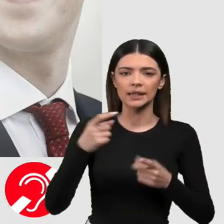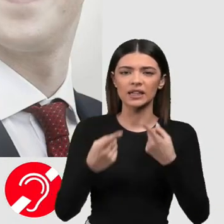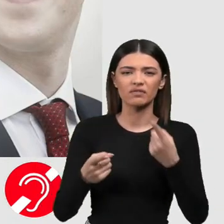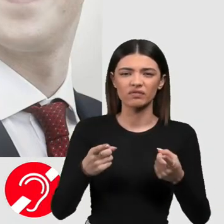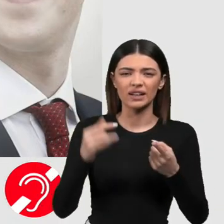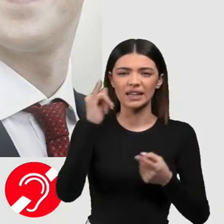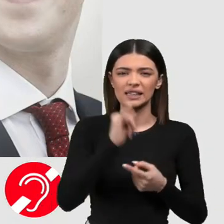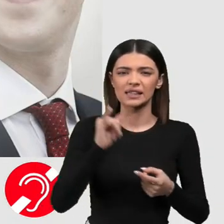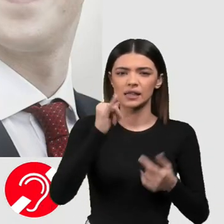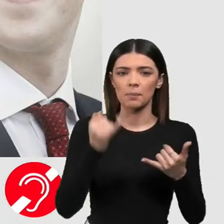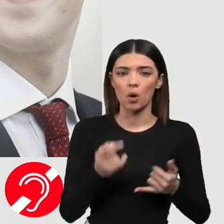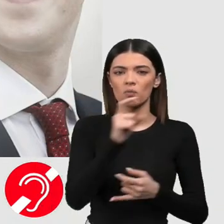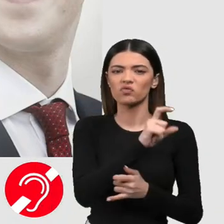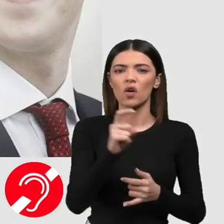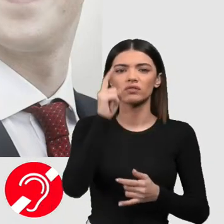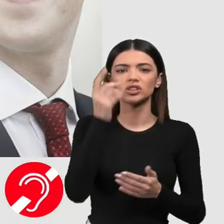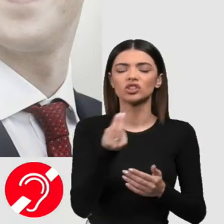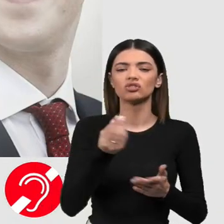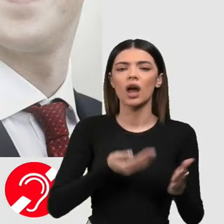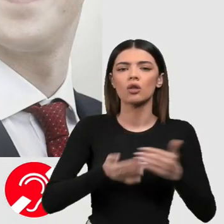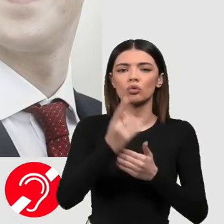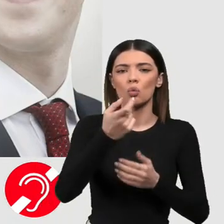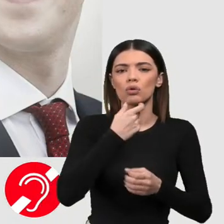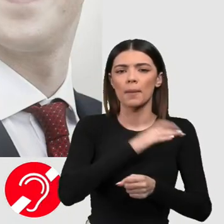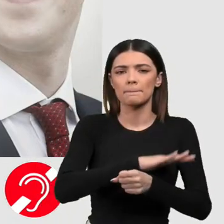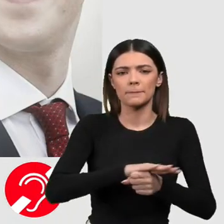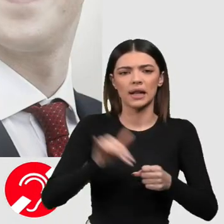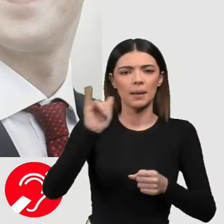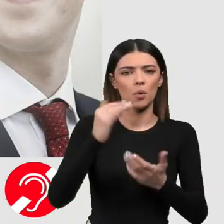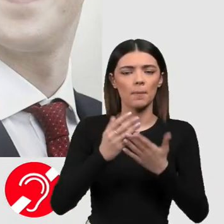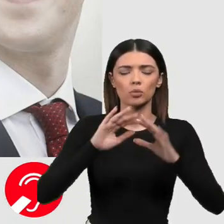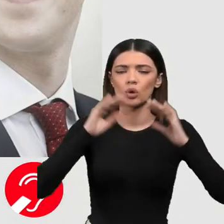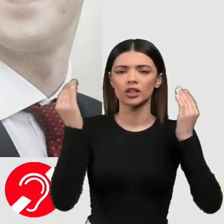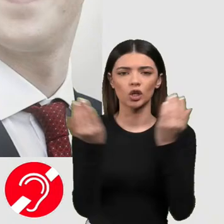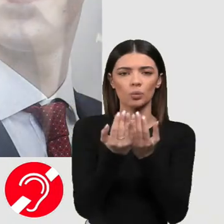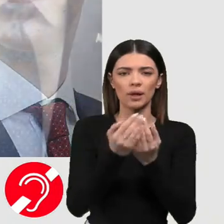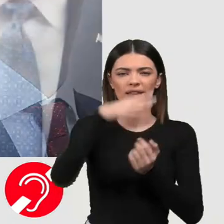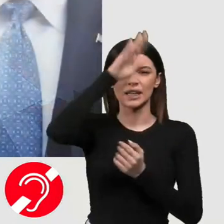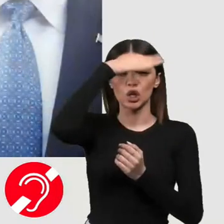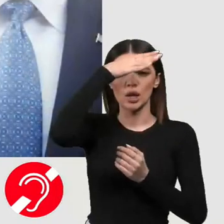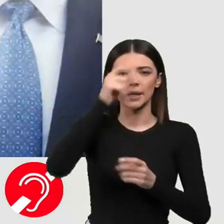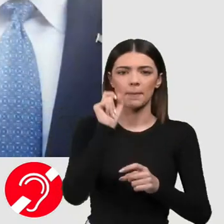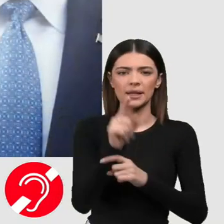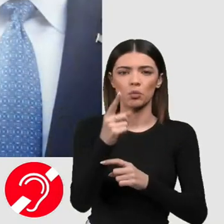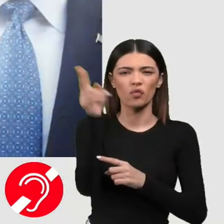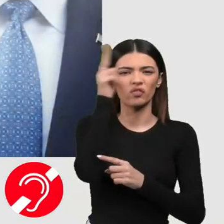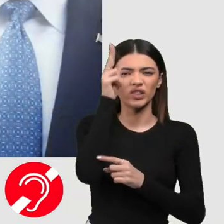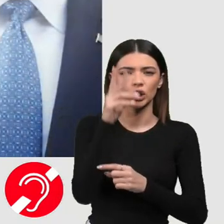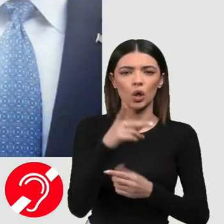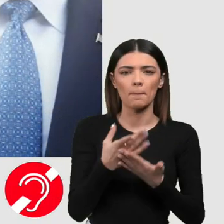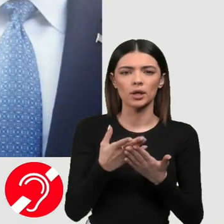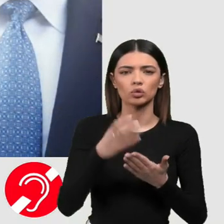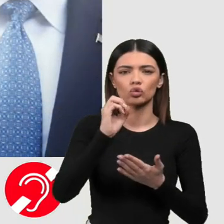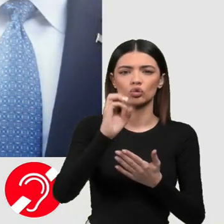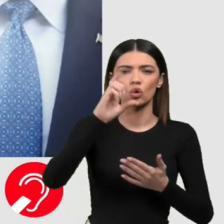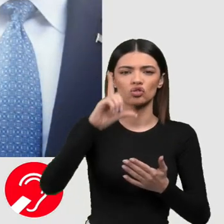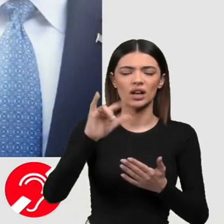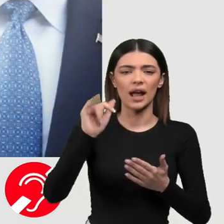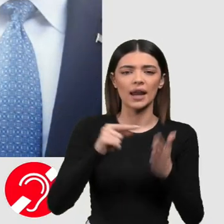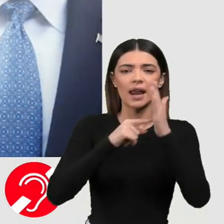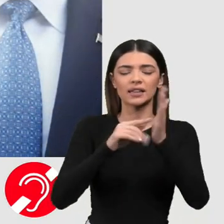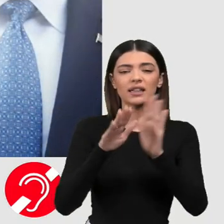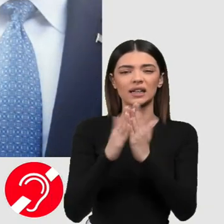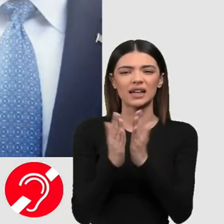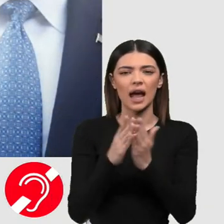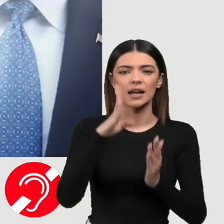Instagram și Threads, campania fiind acuzată de cenzură într-un an electoral important la nivel mondial. Trump a publicat un clip pe platforma Truth Social prin